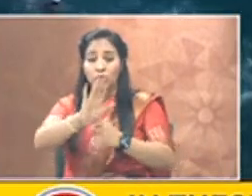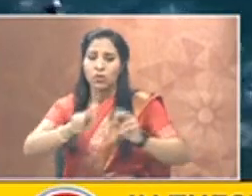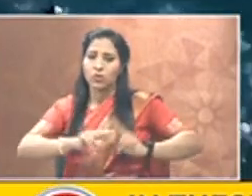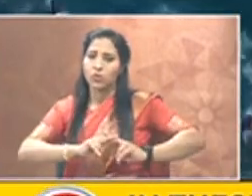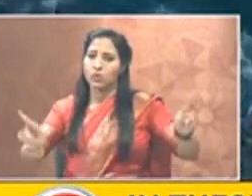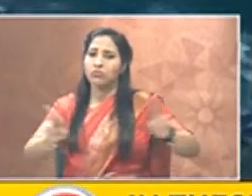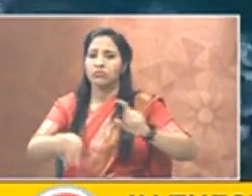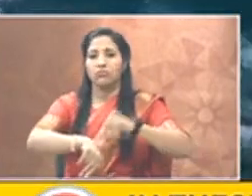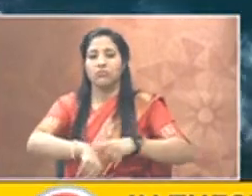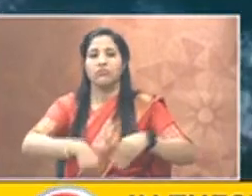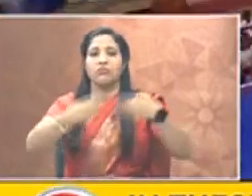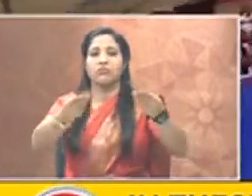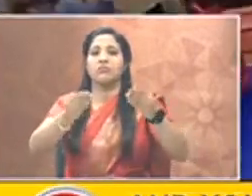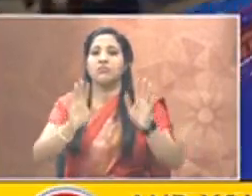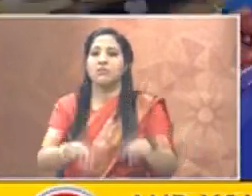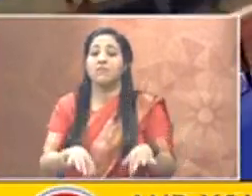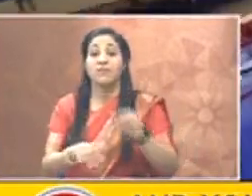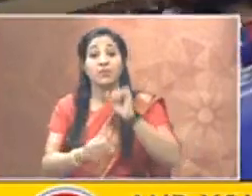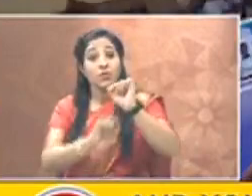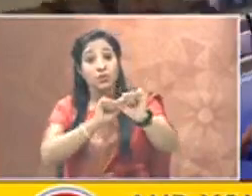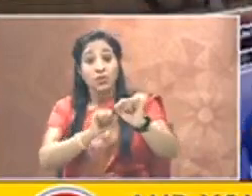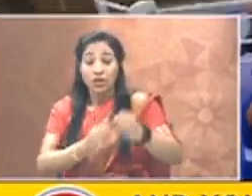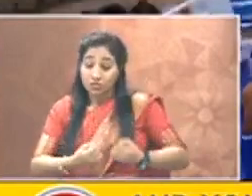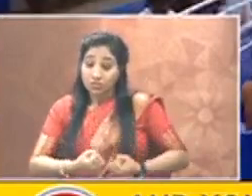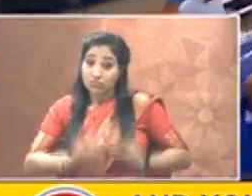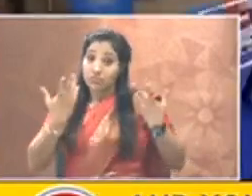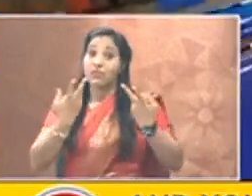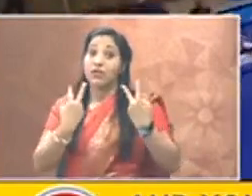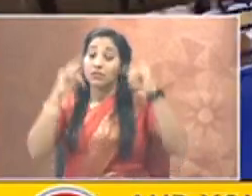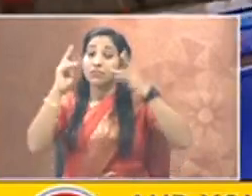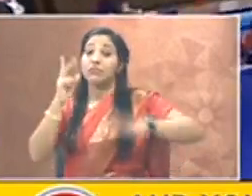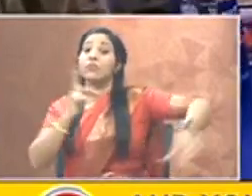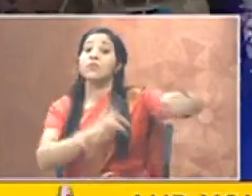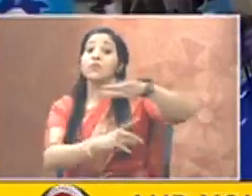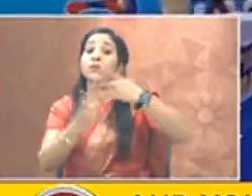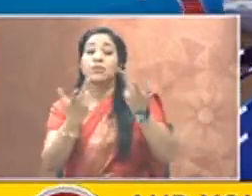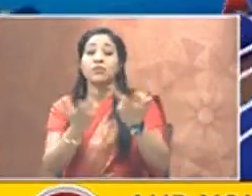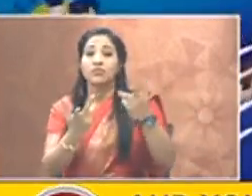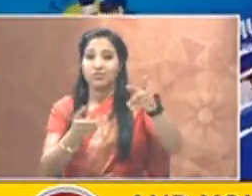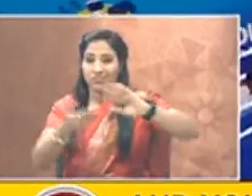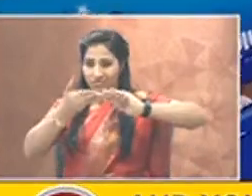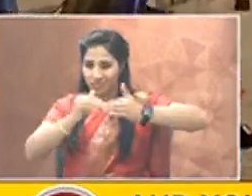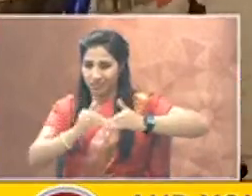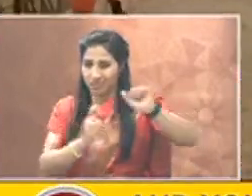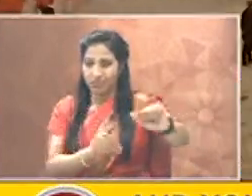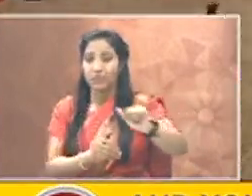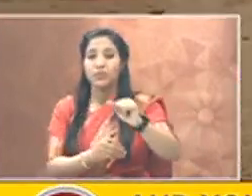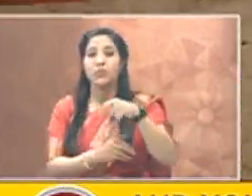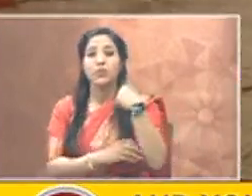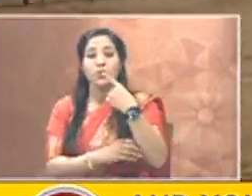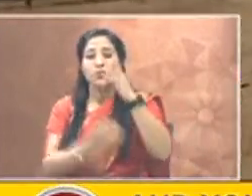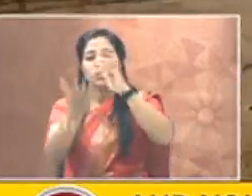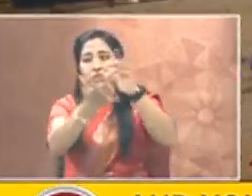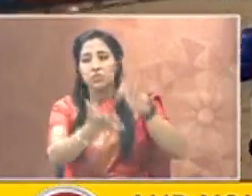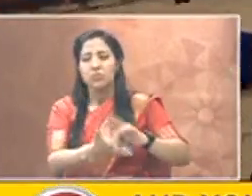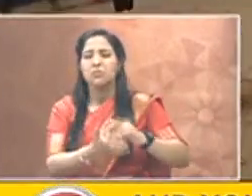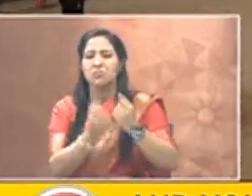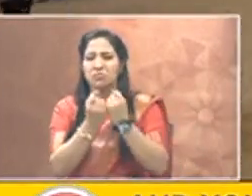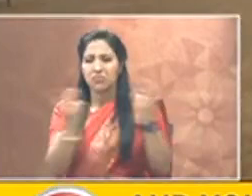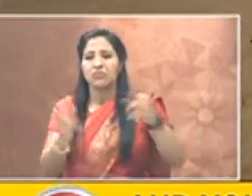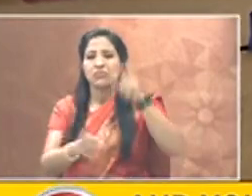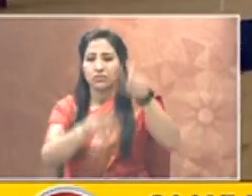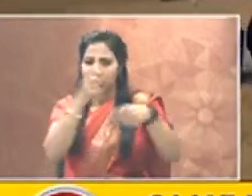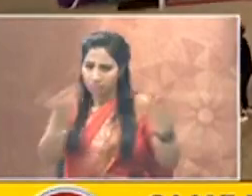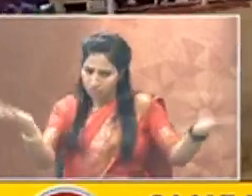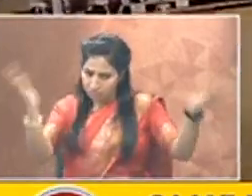भरपूर मौका मिला और आपको जानकर हैरानी होगी कि इस टूर्नामेंट में ऐसे राज्यों से भी बहुत से खिलाड़ी